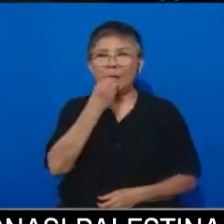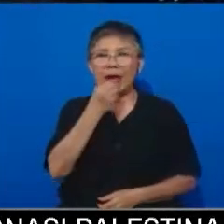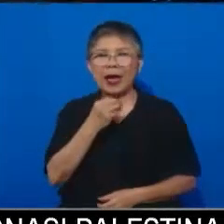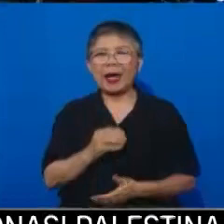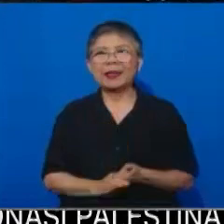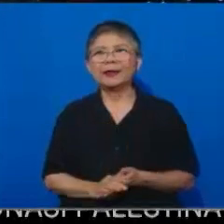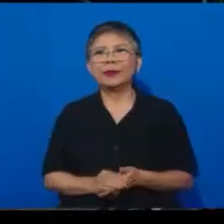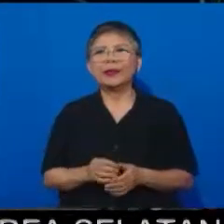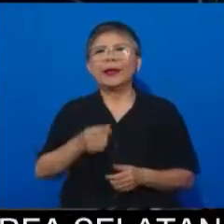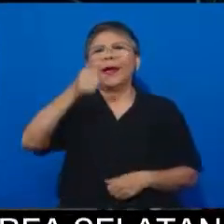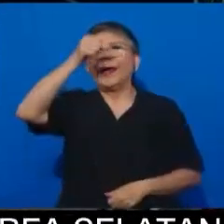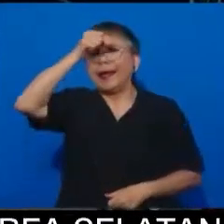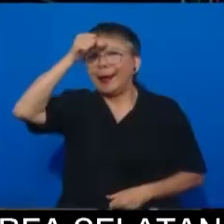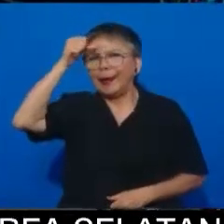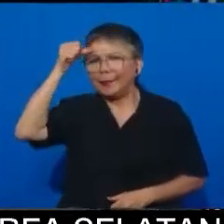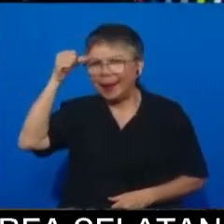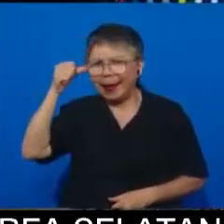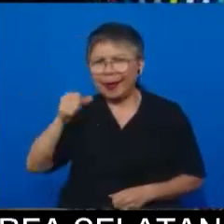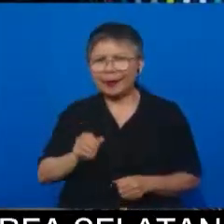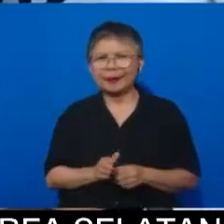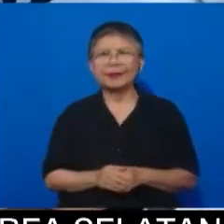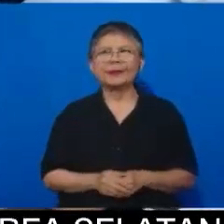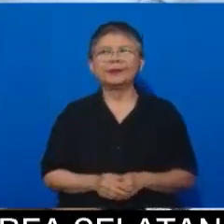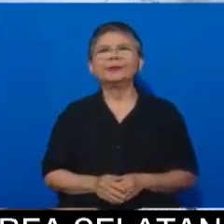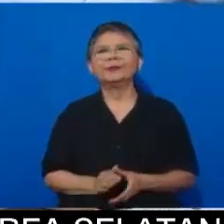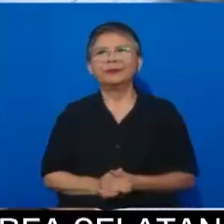dengan tenang tanpa takut kantong kita